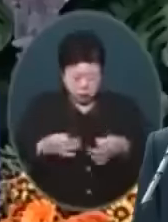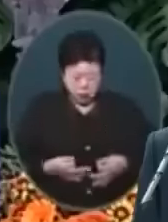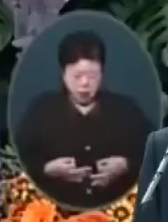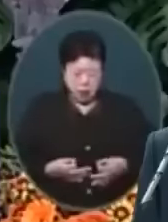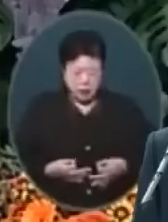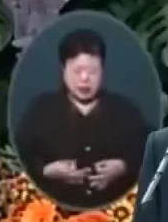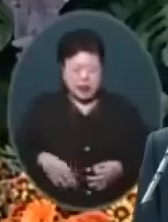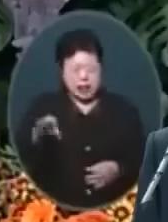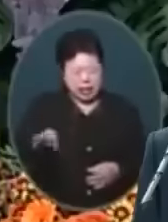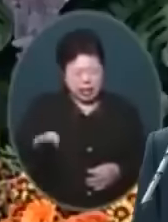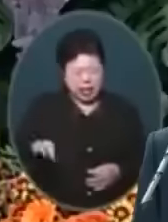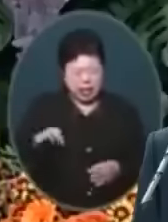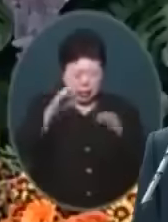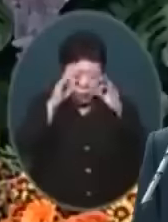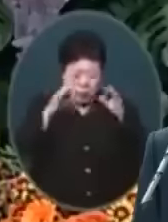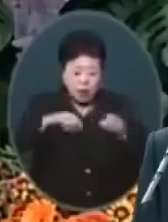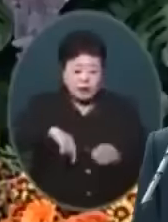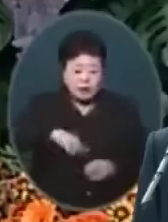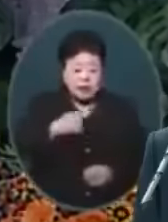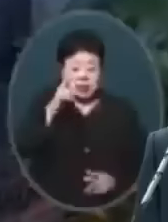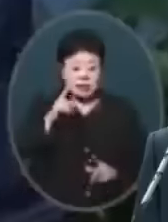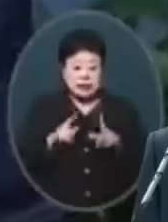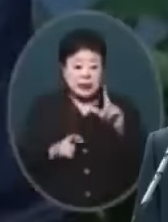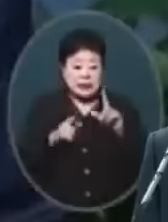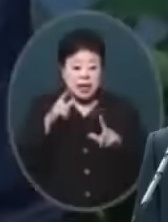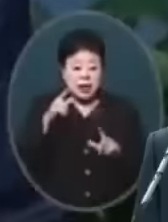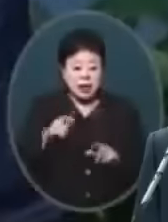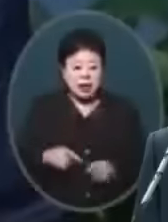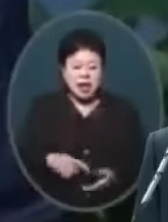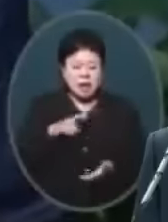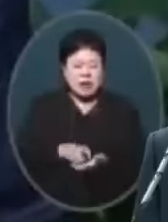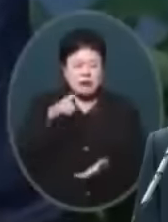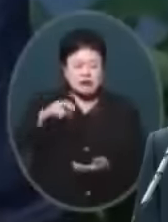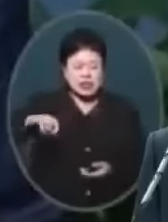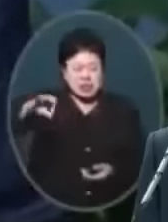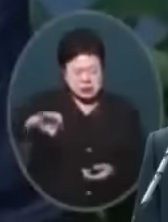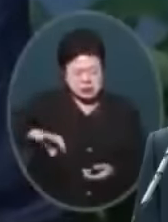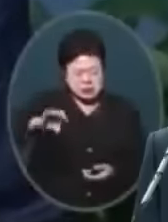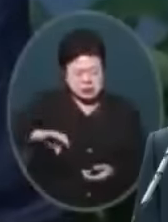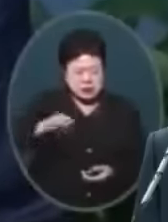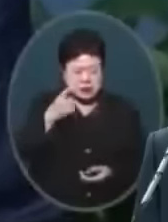것이라. 자기 자화상을 메뚜기 자화상으로